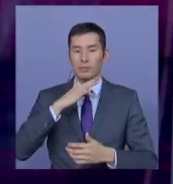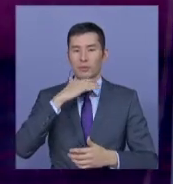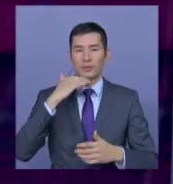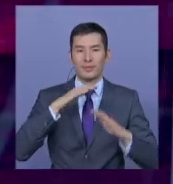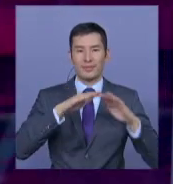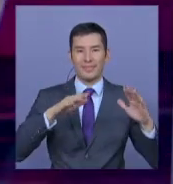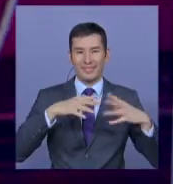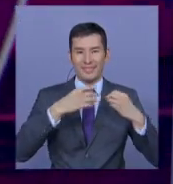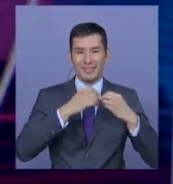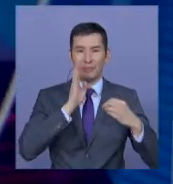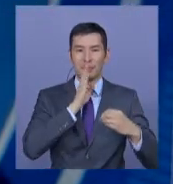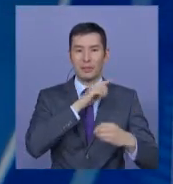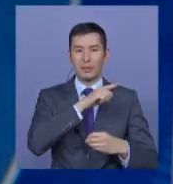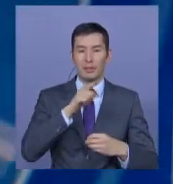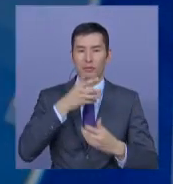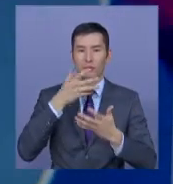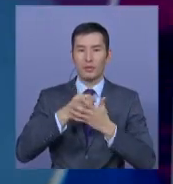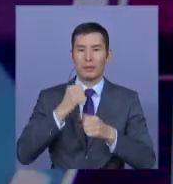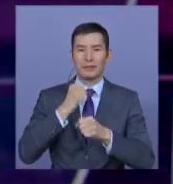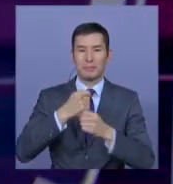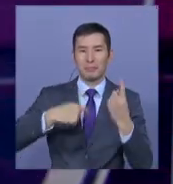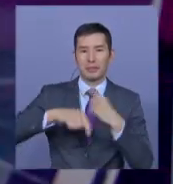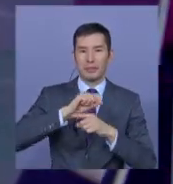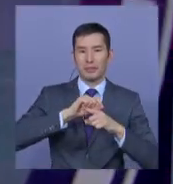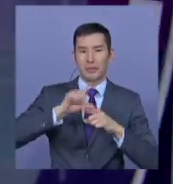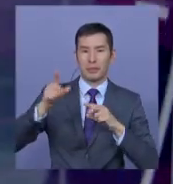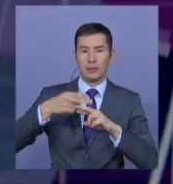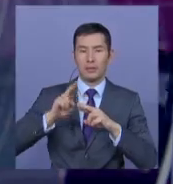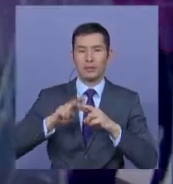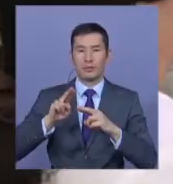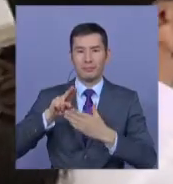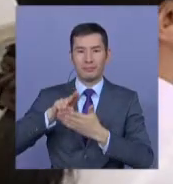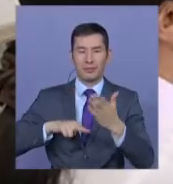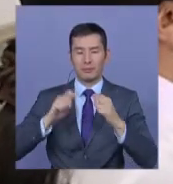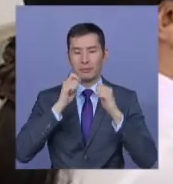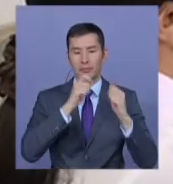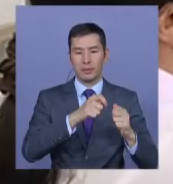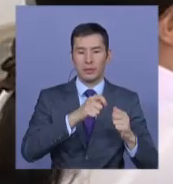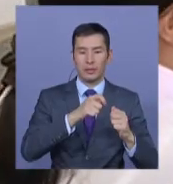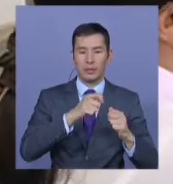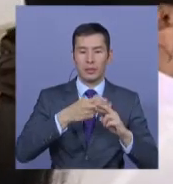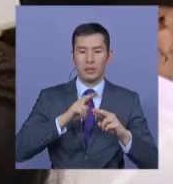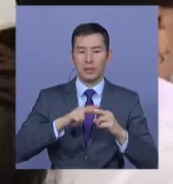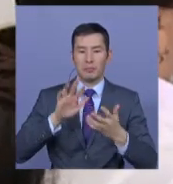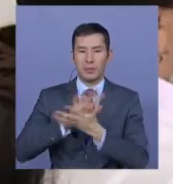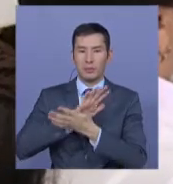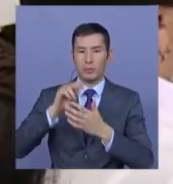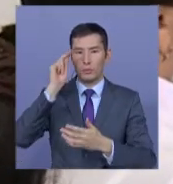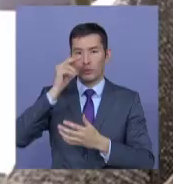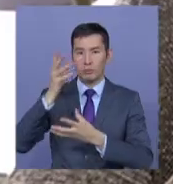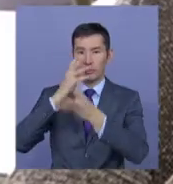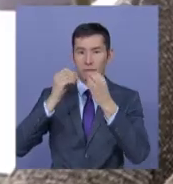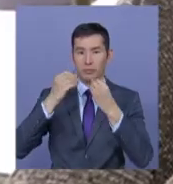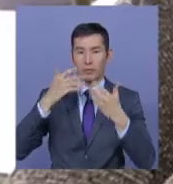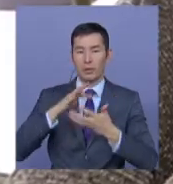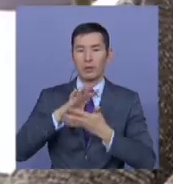ашуына мемлекеттік грант табыстау қайта жалғасын тапты. Қатысушылар бизнес бастау бағдарламасы бойынша тегін оқудан өтсе болғаны.